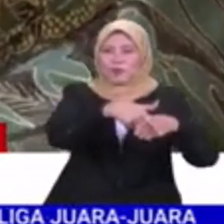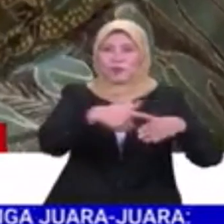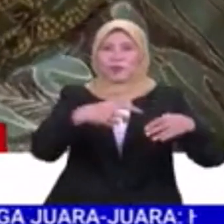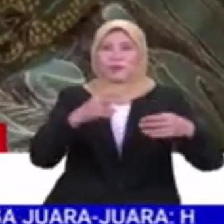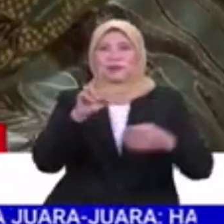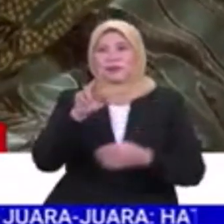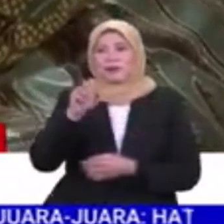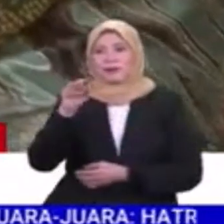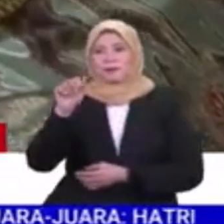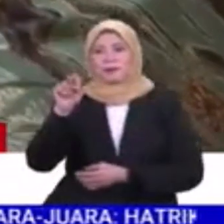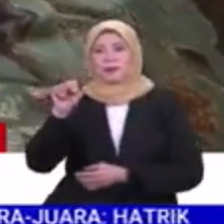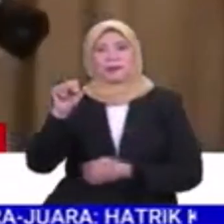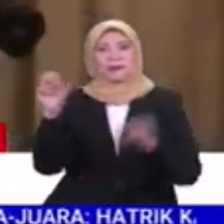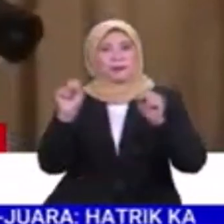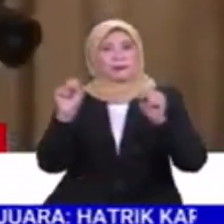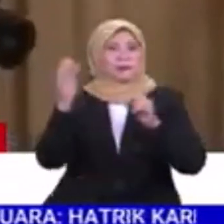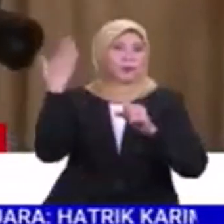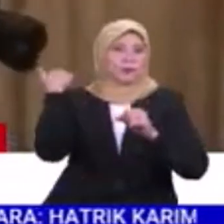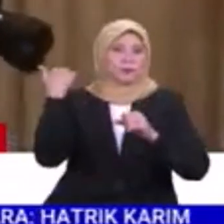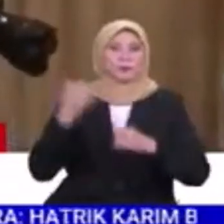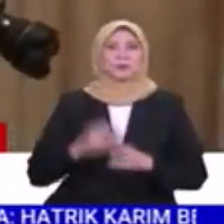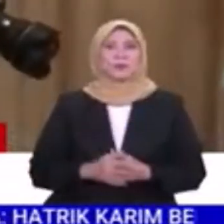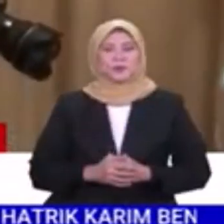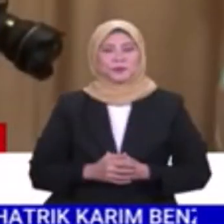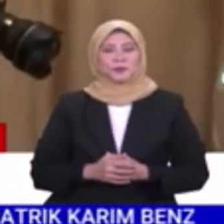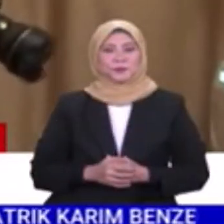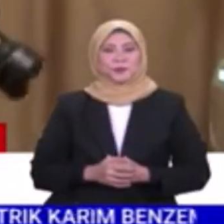Abdul Rahman pada Selasa lalu.